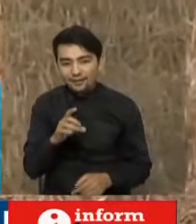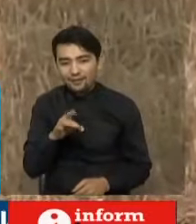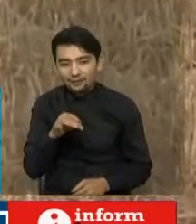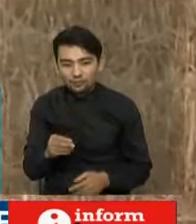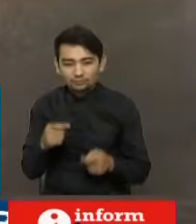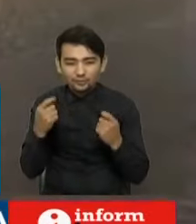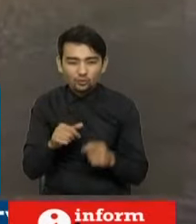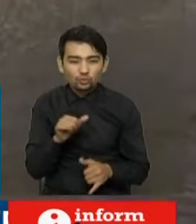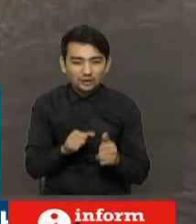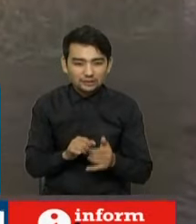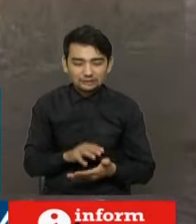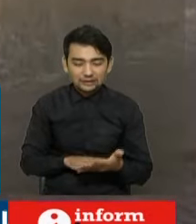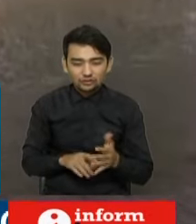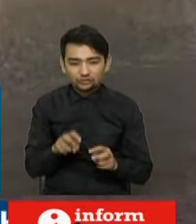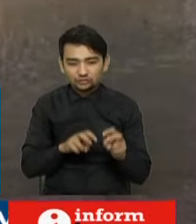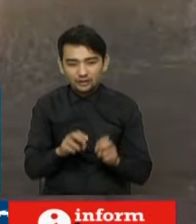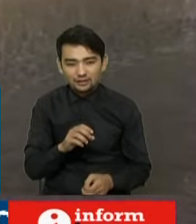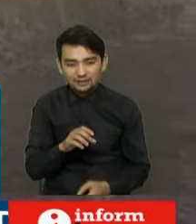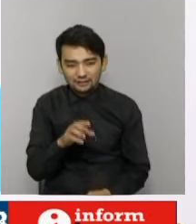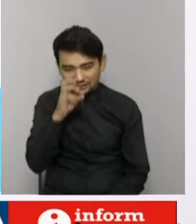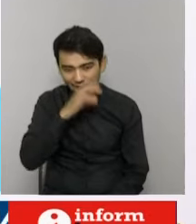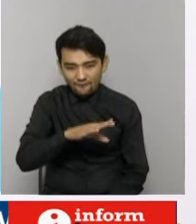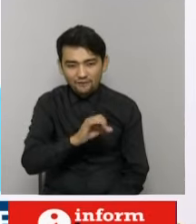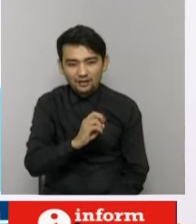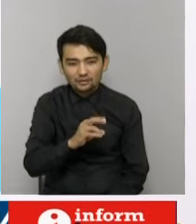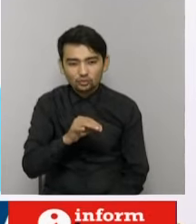сбыта. Рассматривают страны Востока.